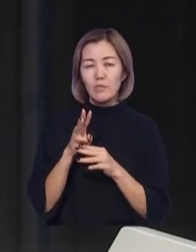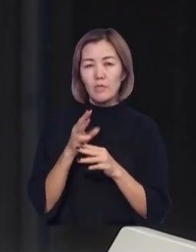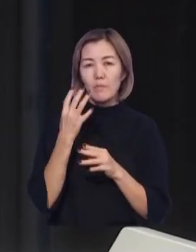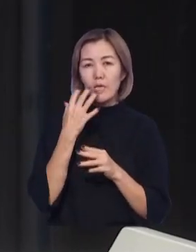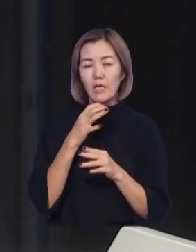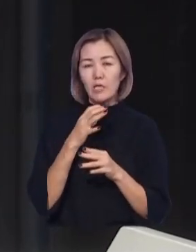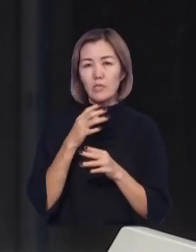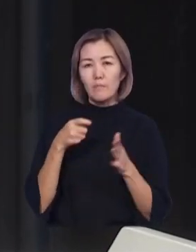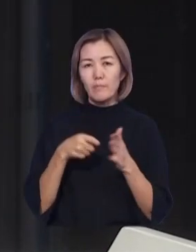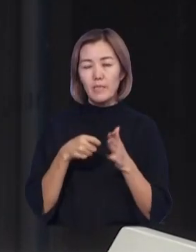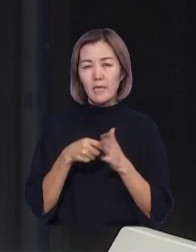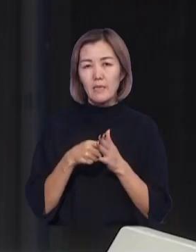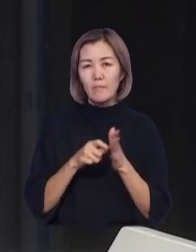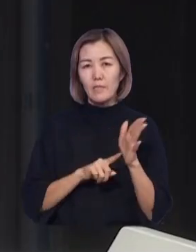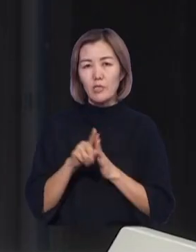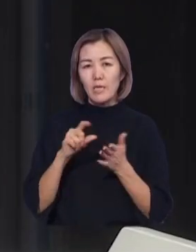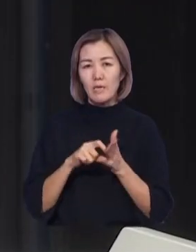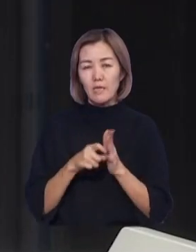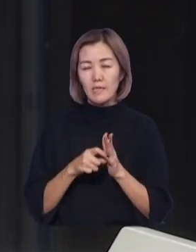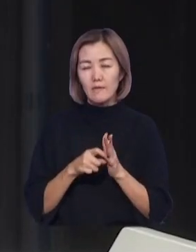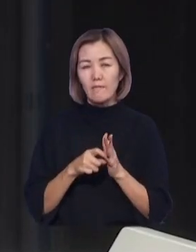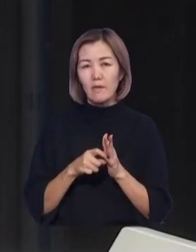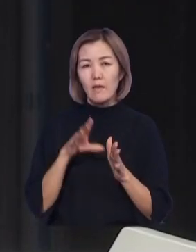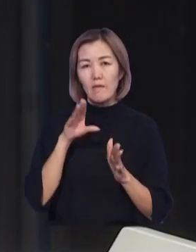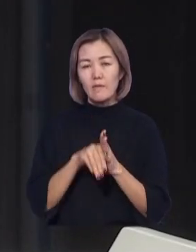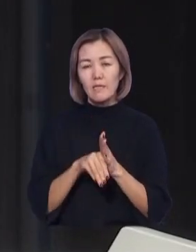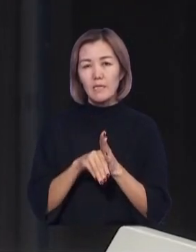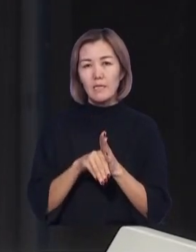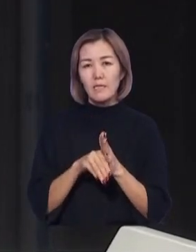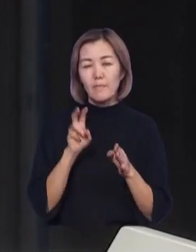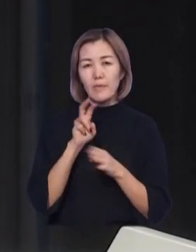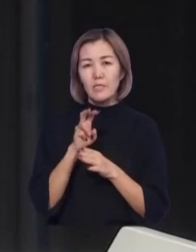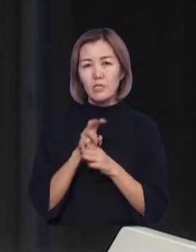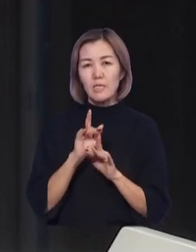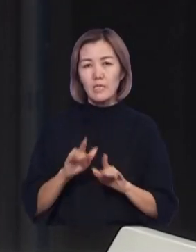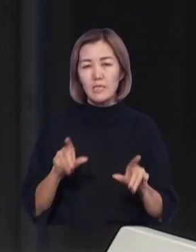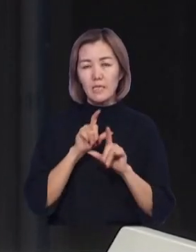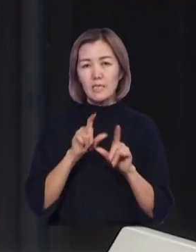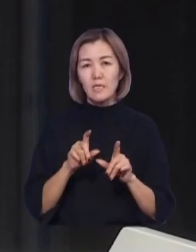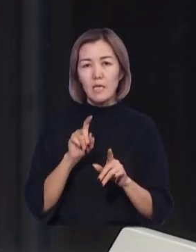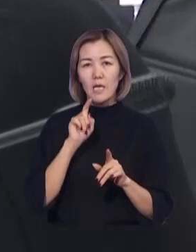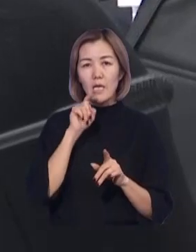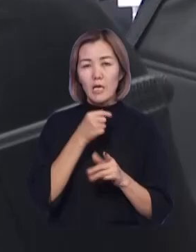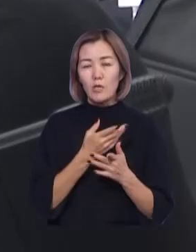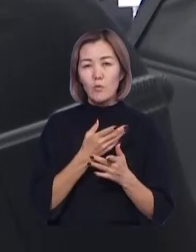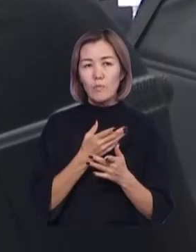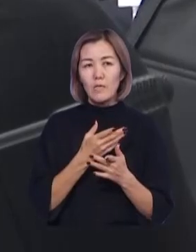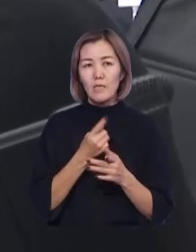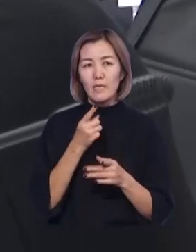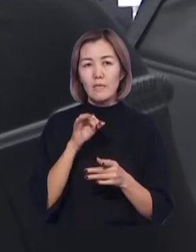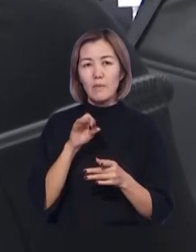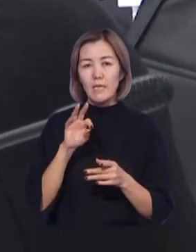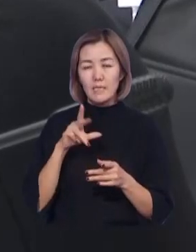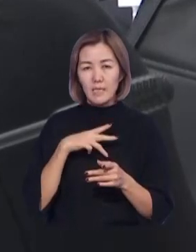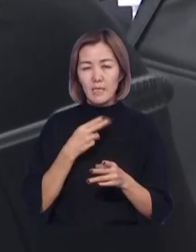питанием учащихся начальных классов в связи с внедрением системы посещения детских садов сэкономлено более 1 миллиарда